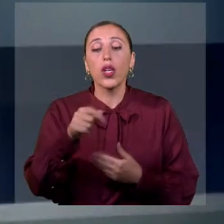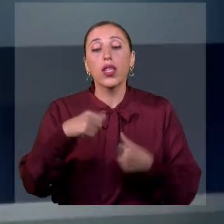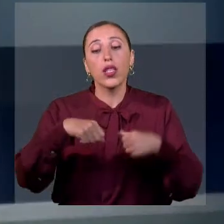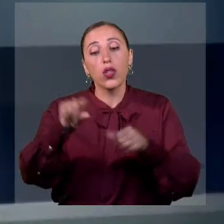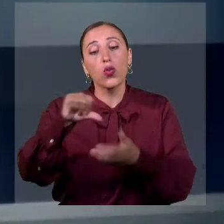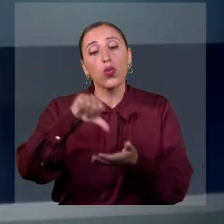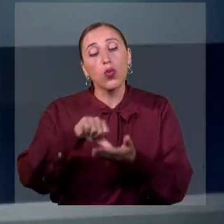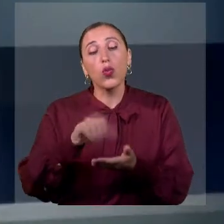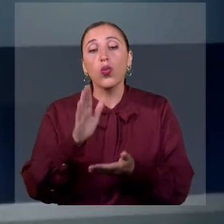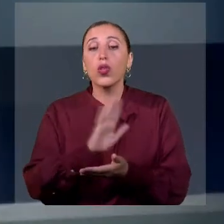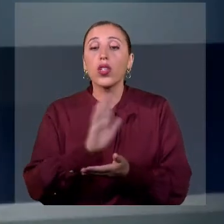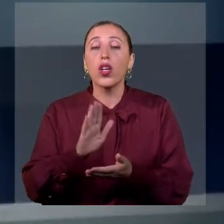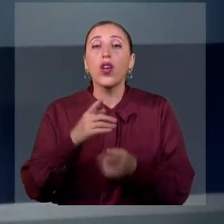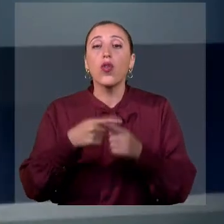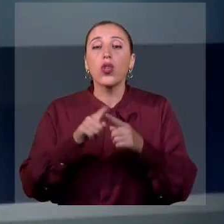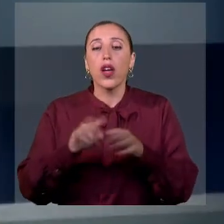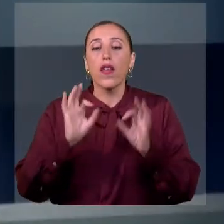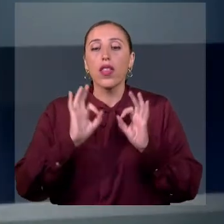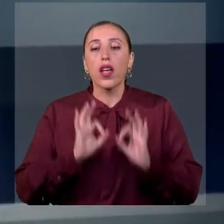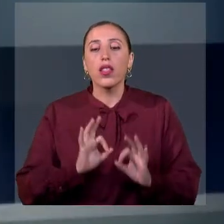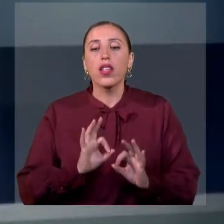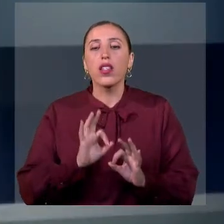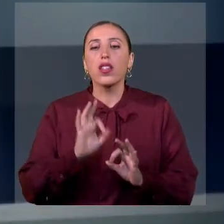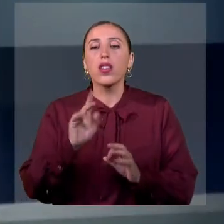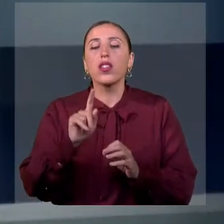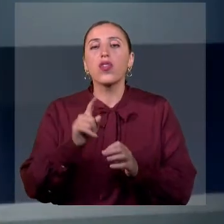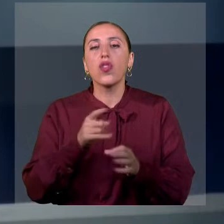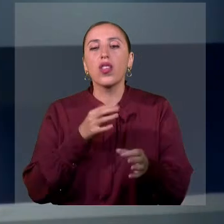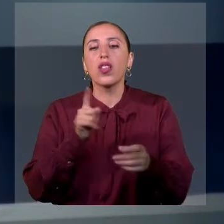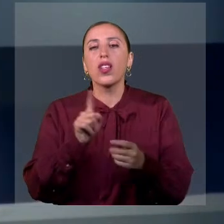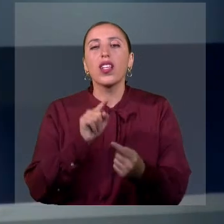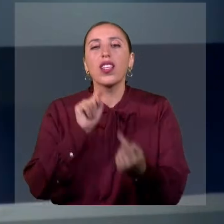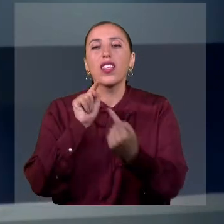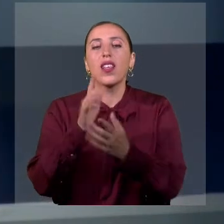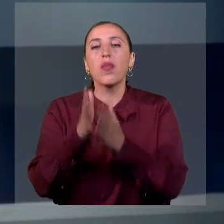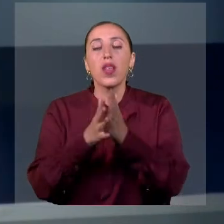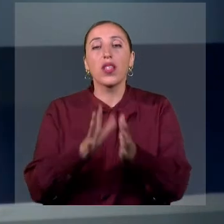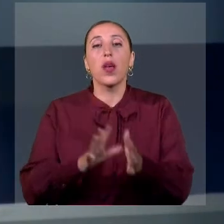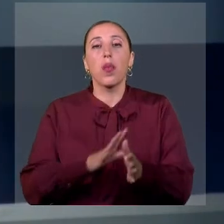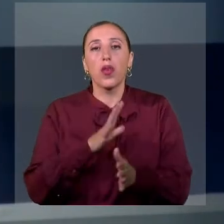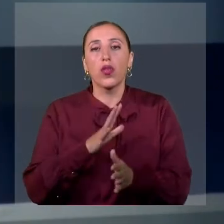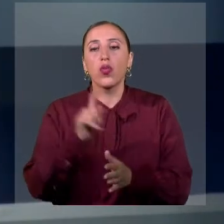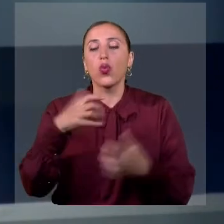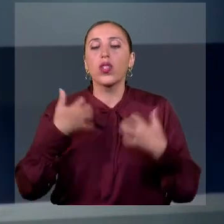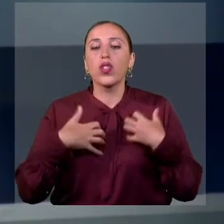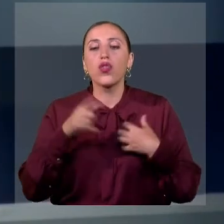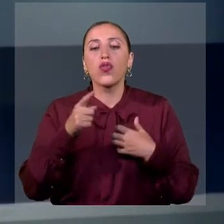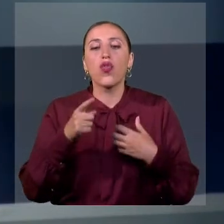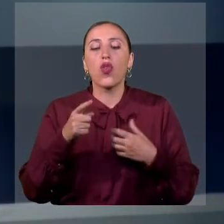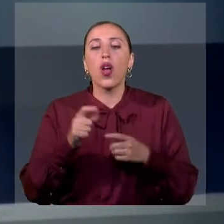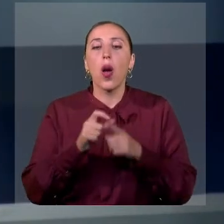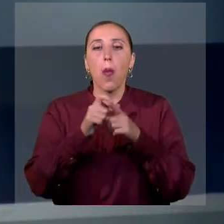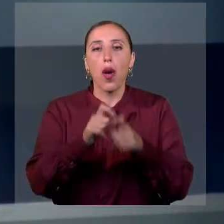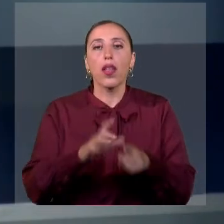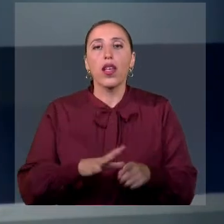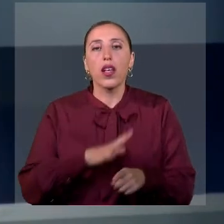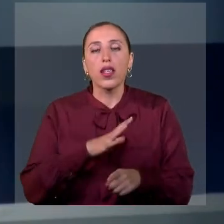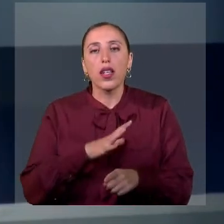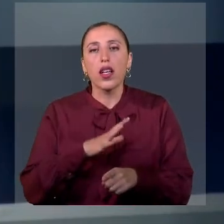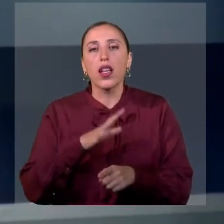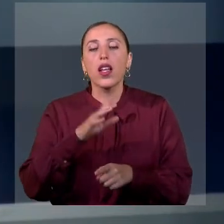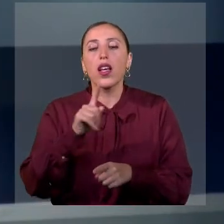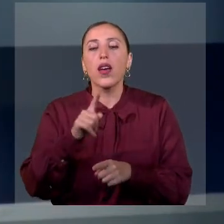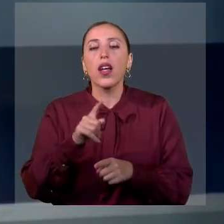ասում է, որ ՀԱՊՃ-ը մակերեսային գնահատական եք տվել առանց իր առաջարկի խորքերը գնալու, առանց այդ